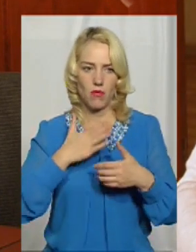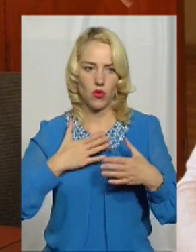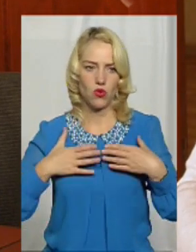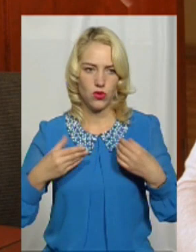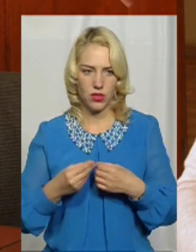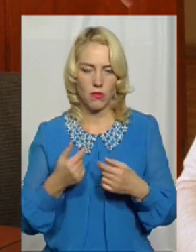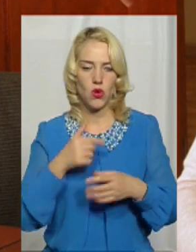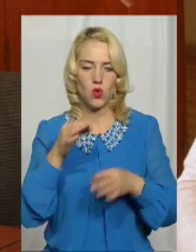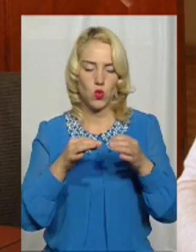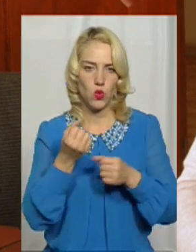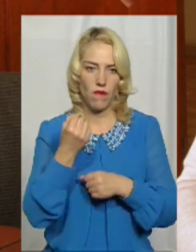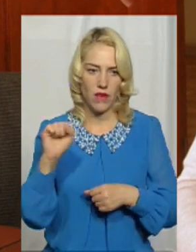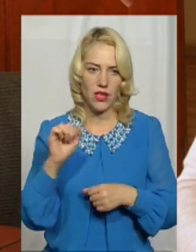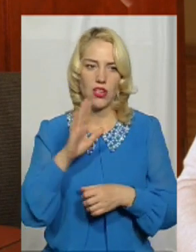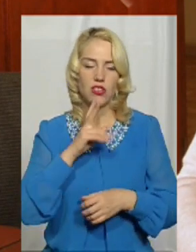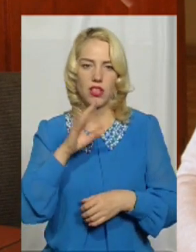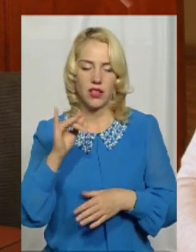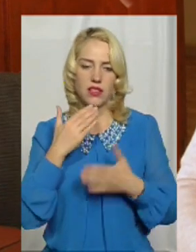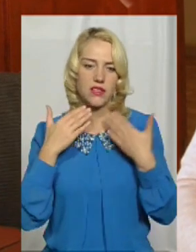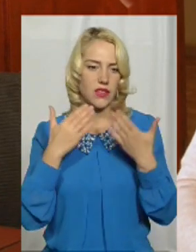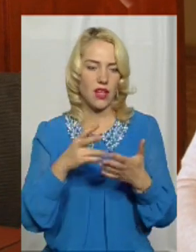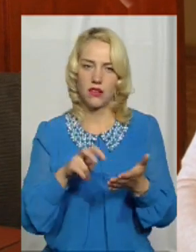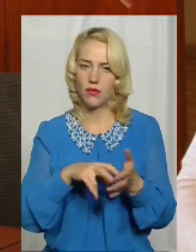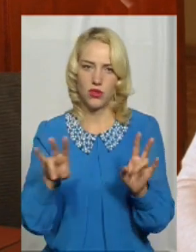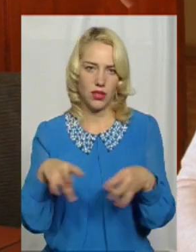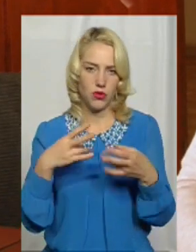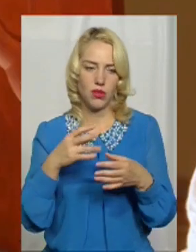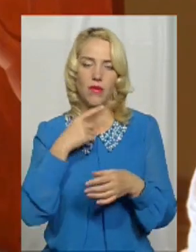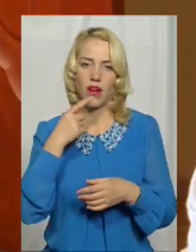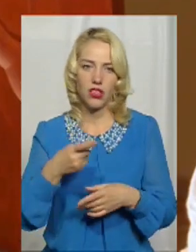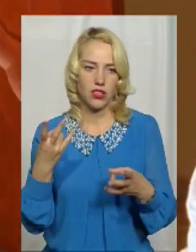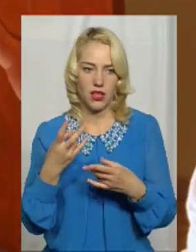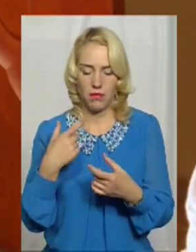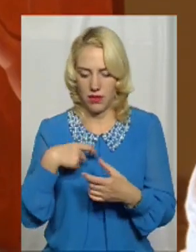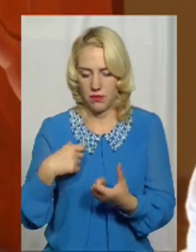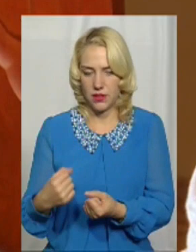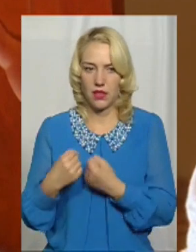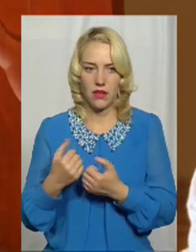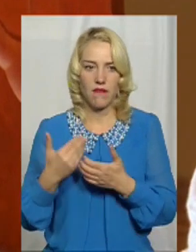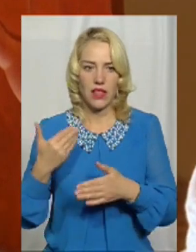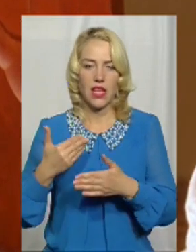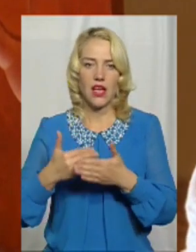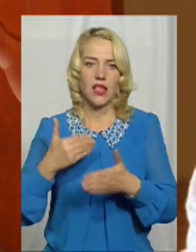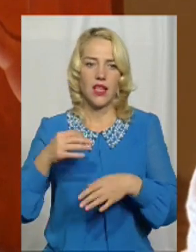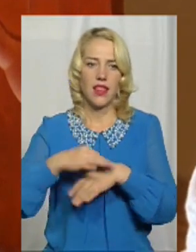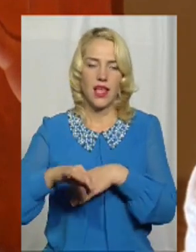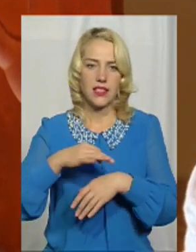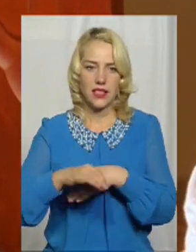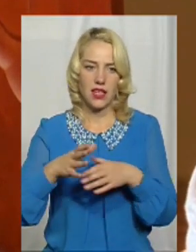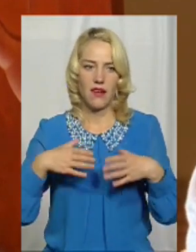Ми суд виграли. Жінки, звертайтеся, не бійтеся, кажіть, бо треба захищатися від насилля в сім'ї і від